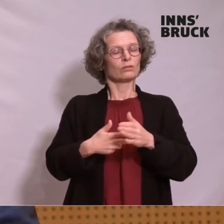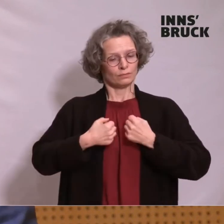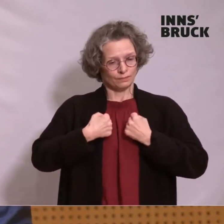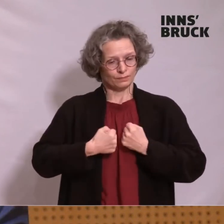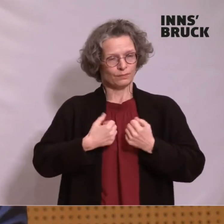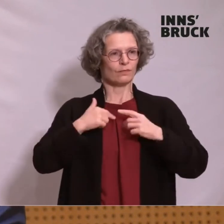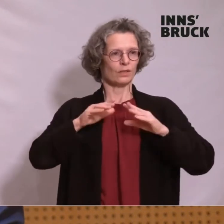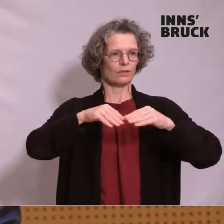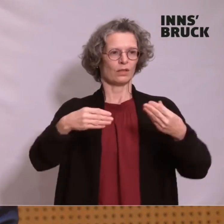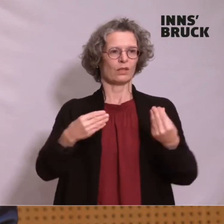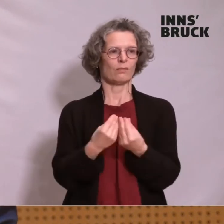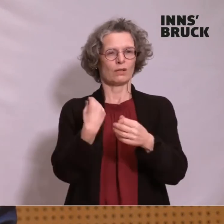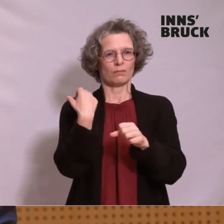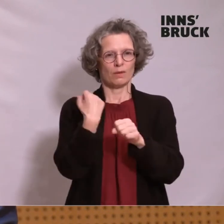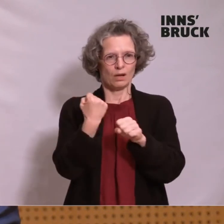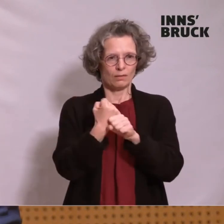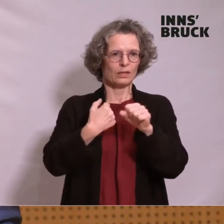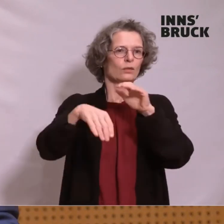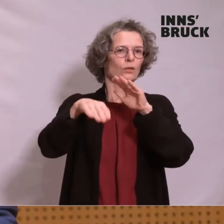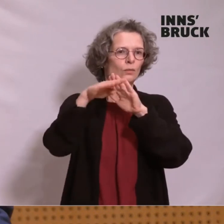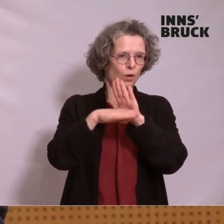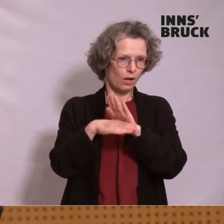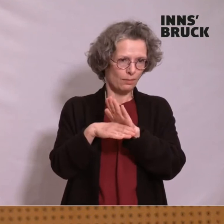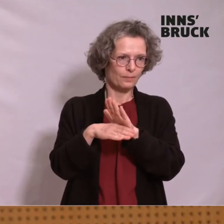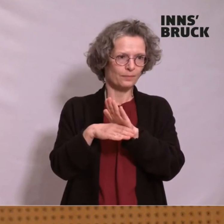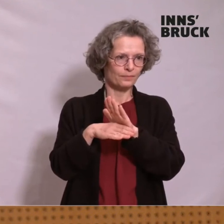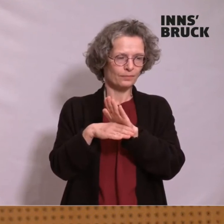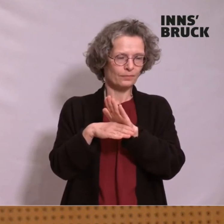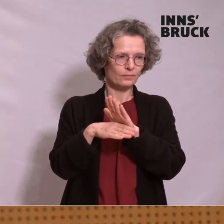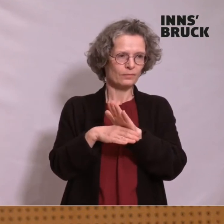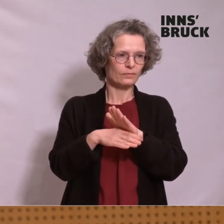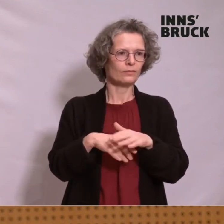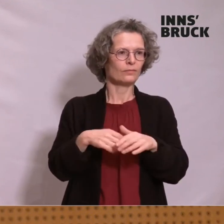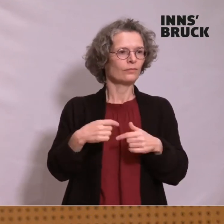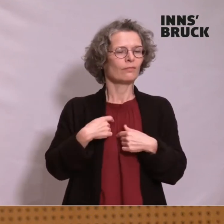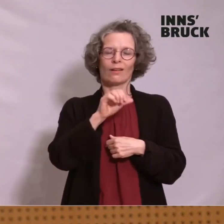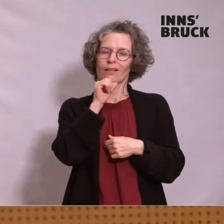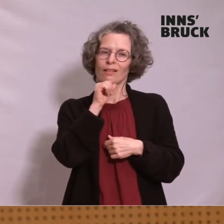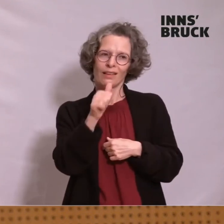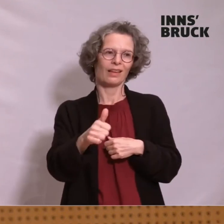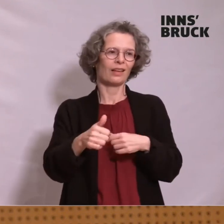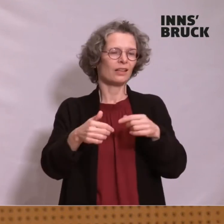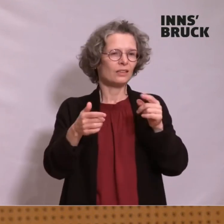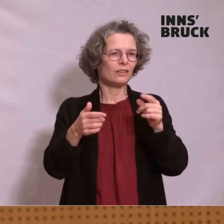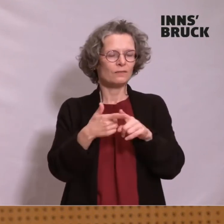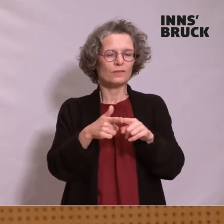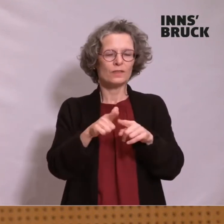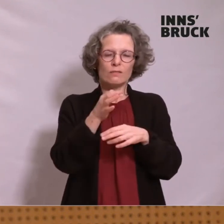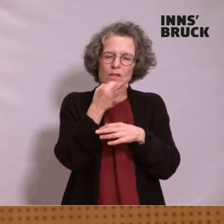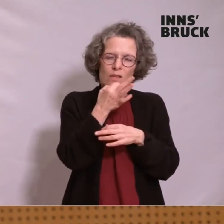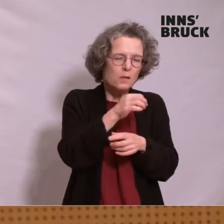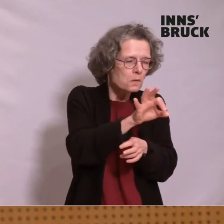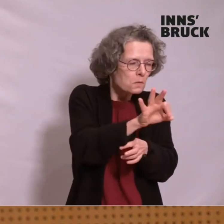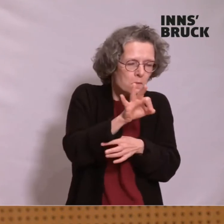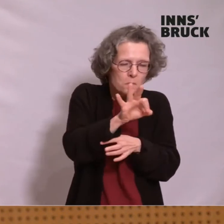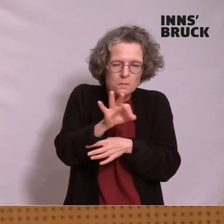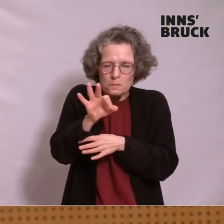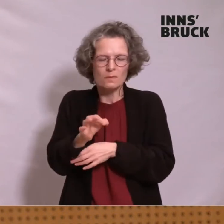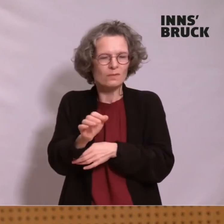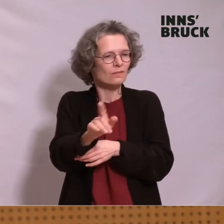gemeinsamen Arbeitsprogramm. Und es geht uns nicht um nie endende Rosinenklaubereien. Es geht heute wieder